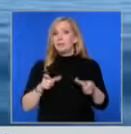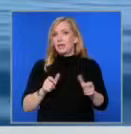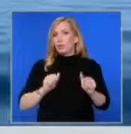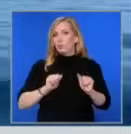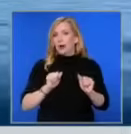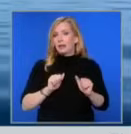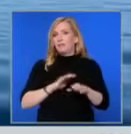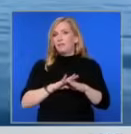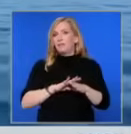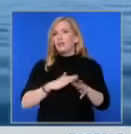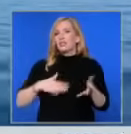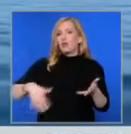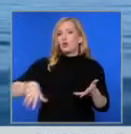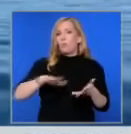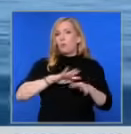в района на Черно море.